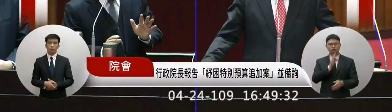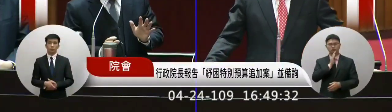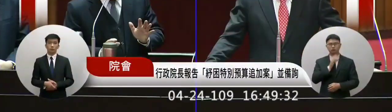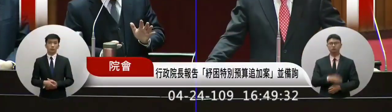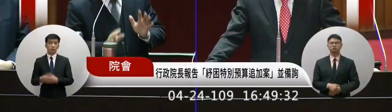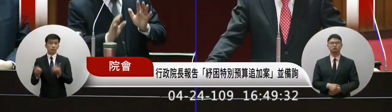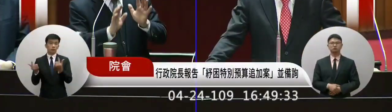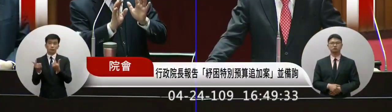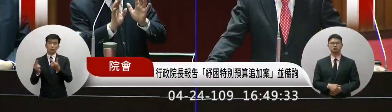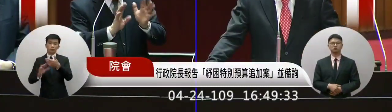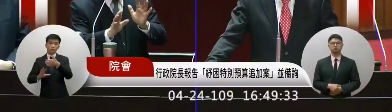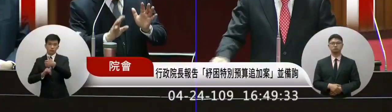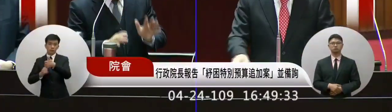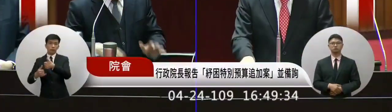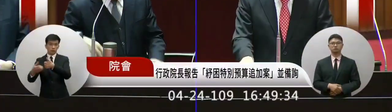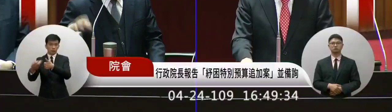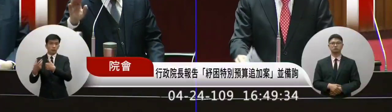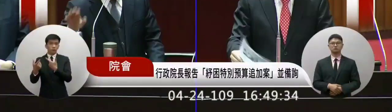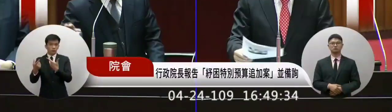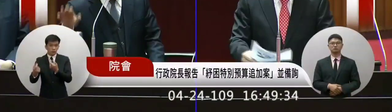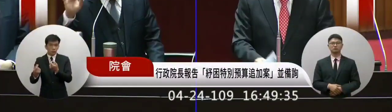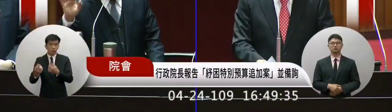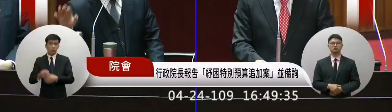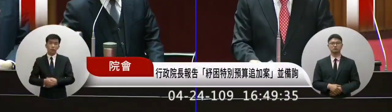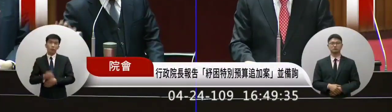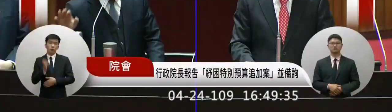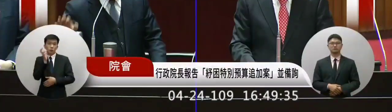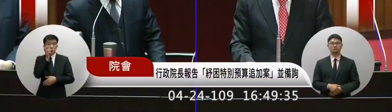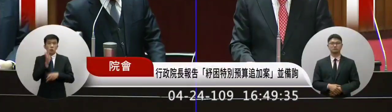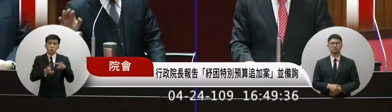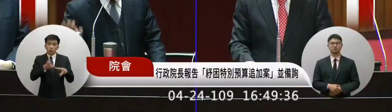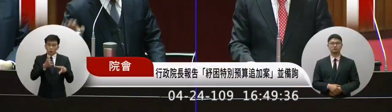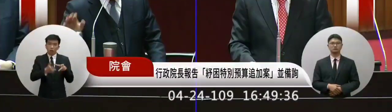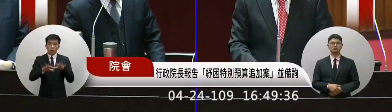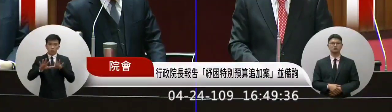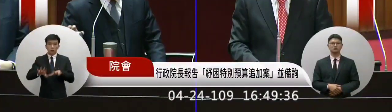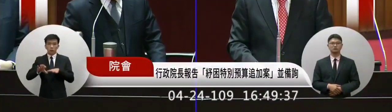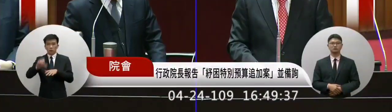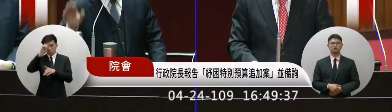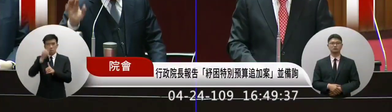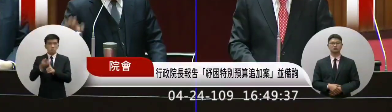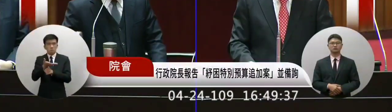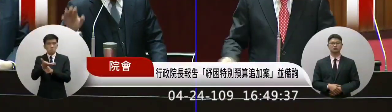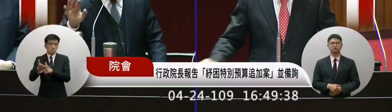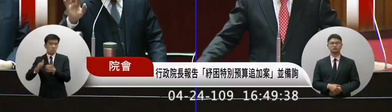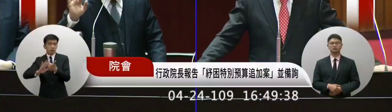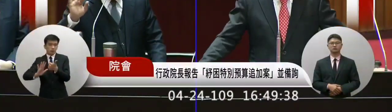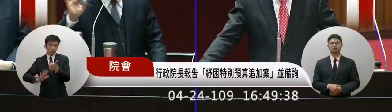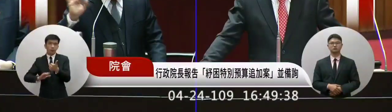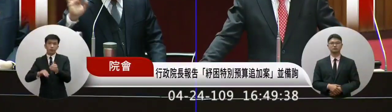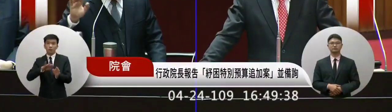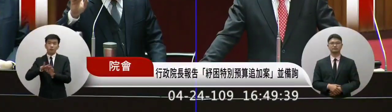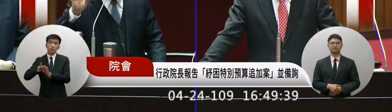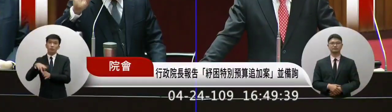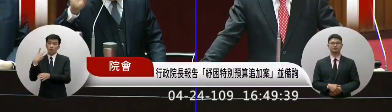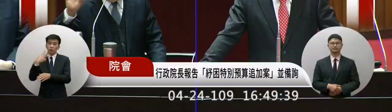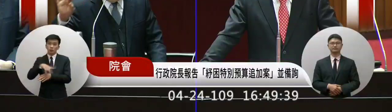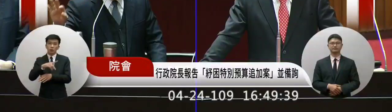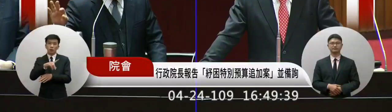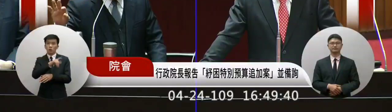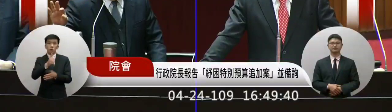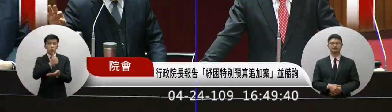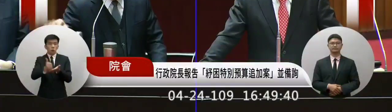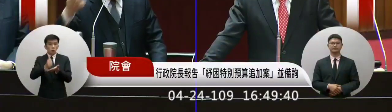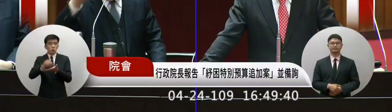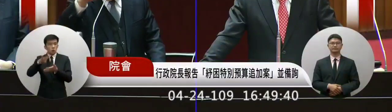如委员所说，石油当然不只是因武汉肺炎疫情的，它另外还有供需的